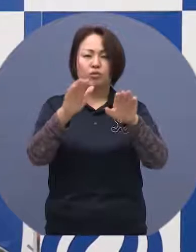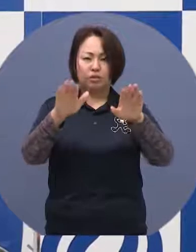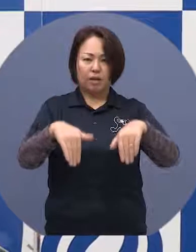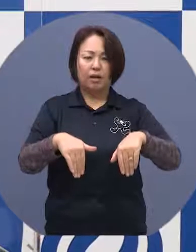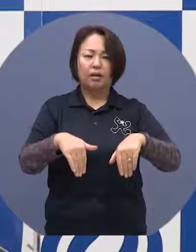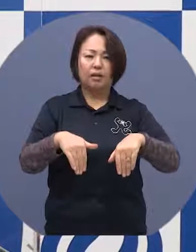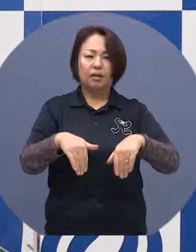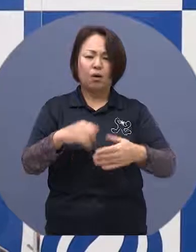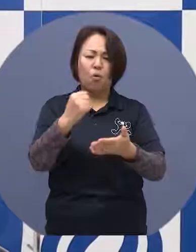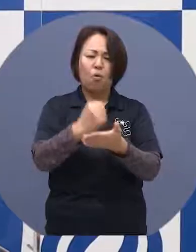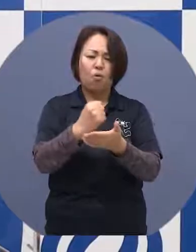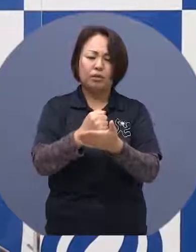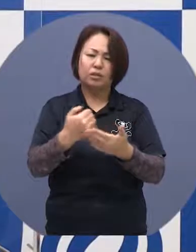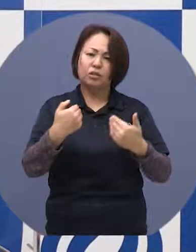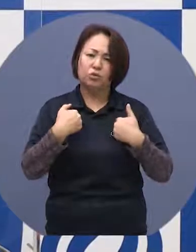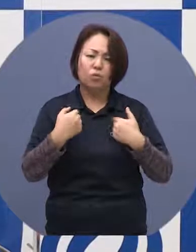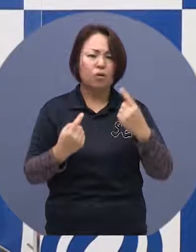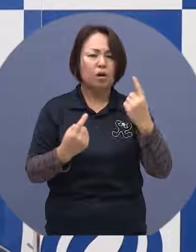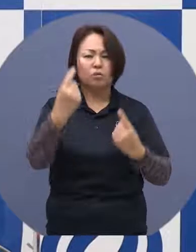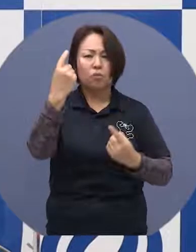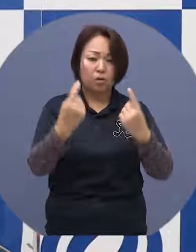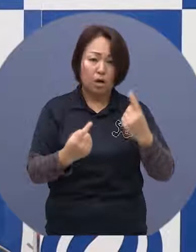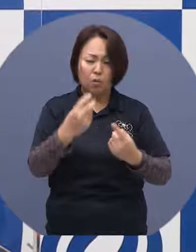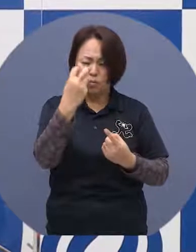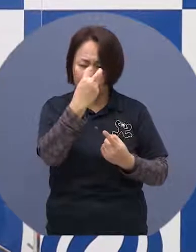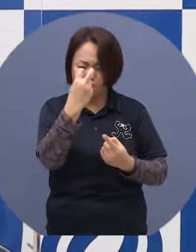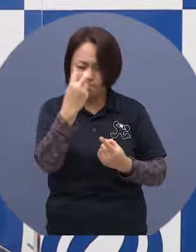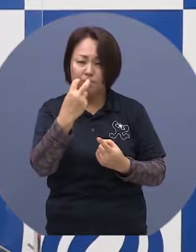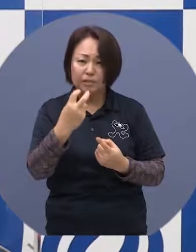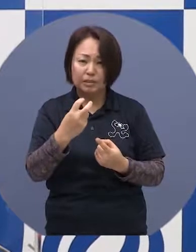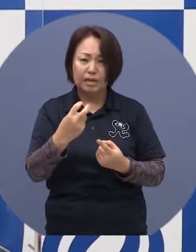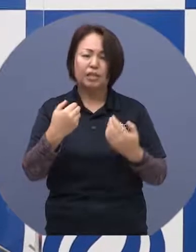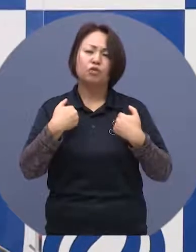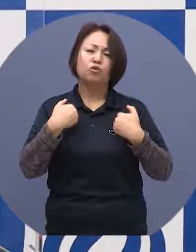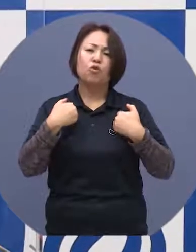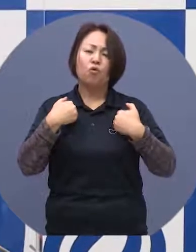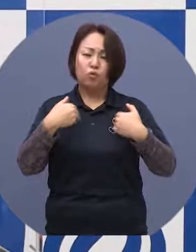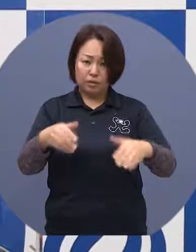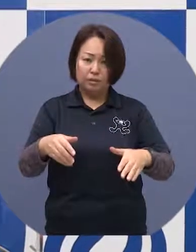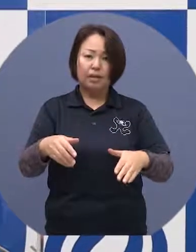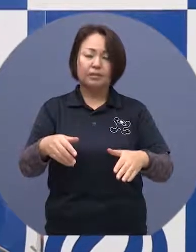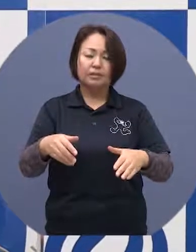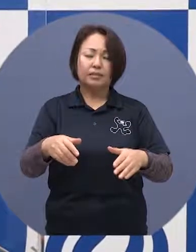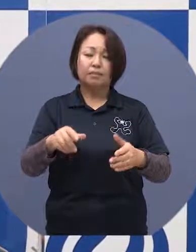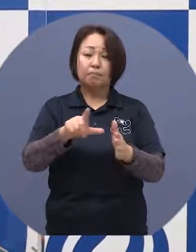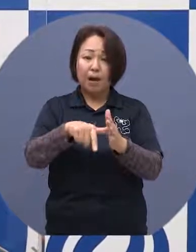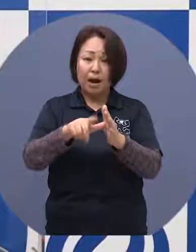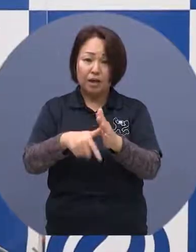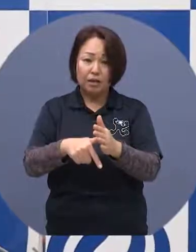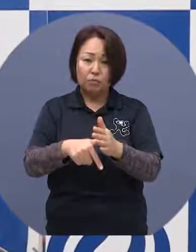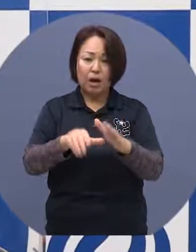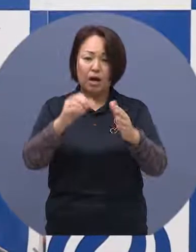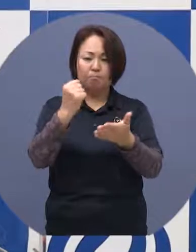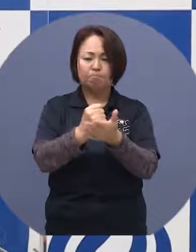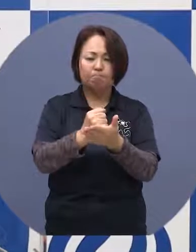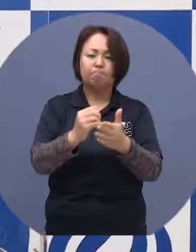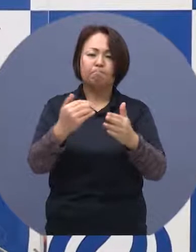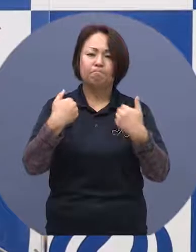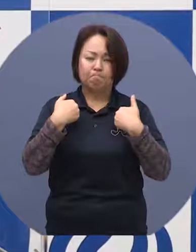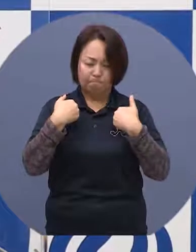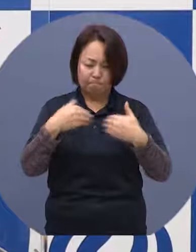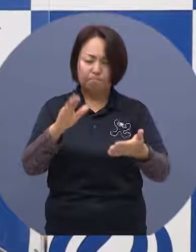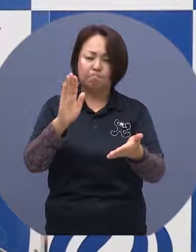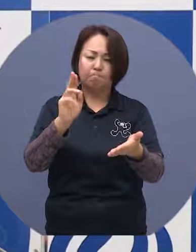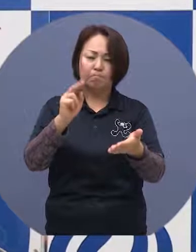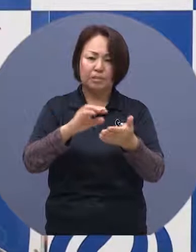性が低く廃止しても支障のない押印については原則廃止しようということで進めてきたものでありますうな